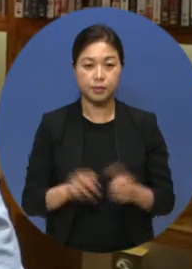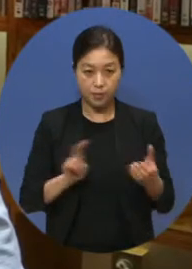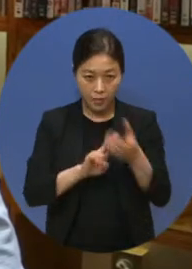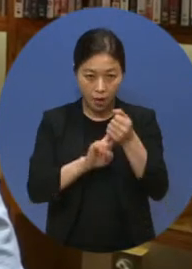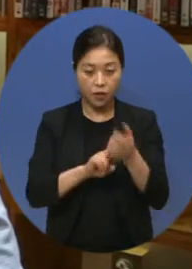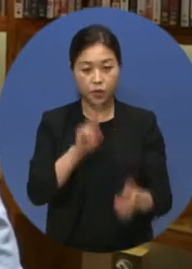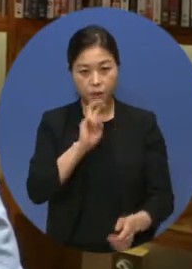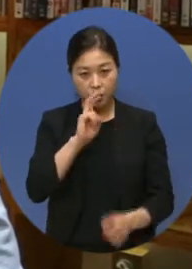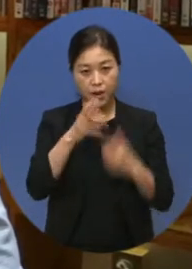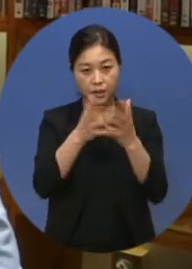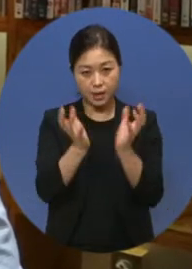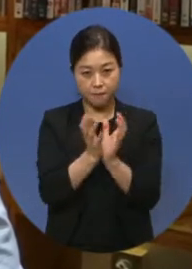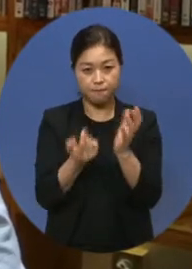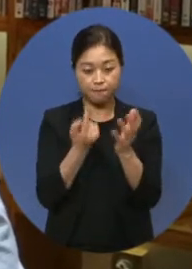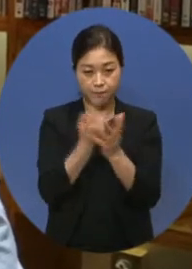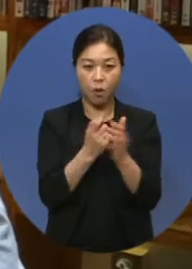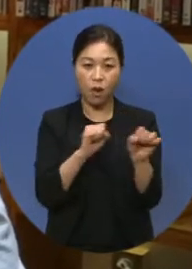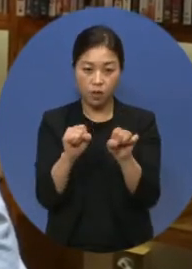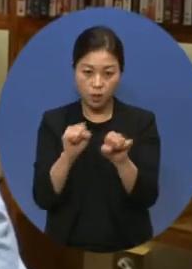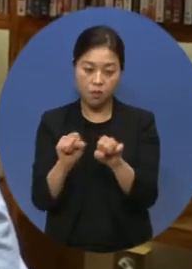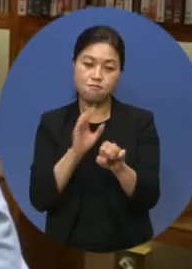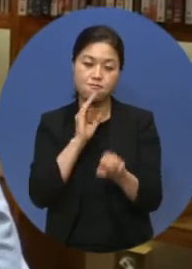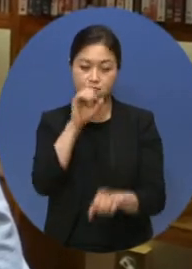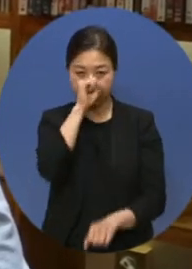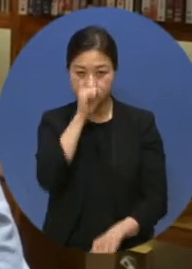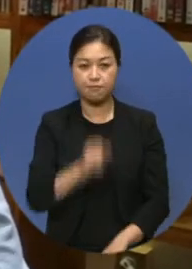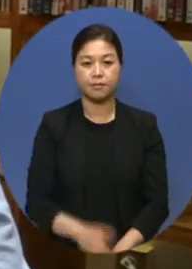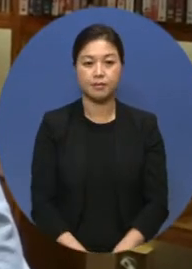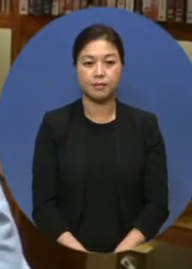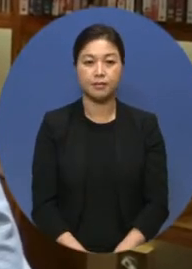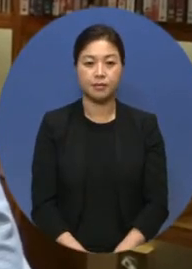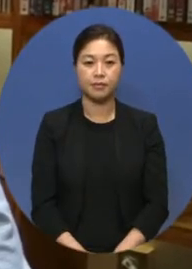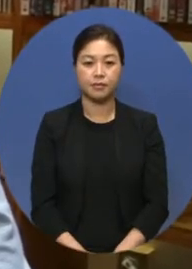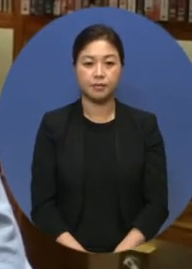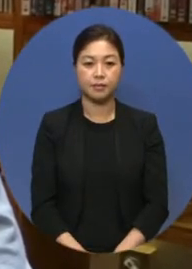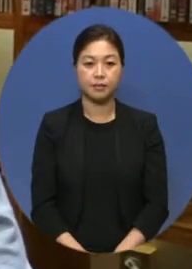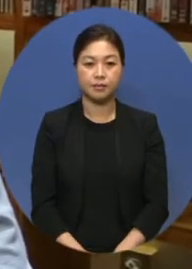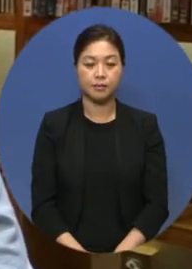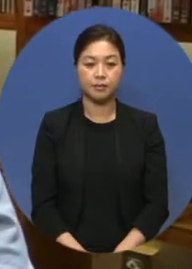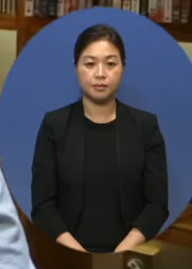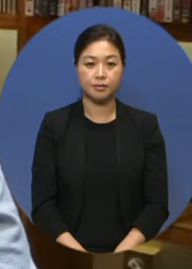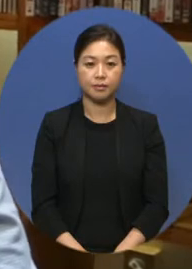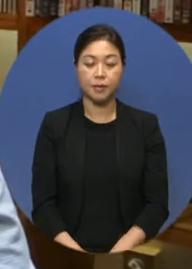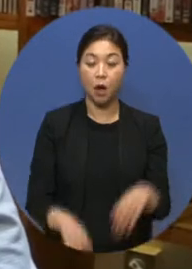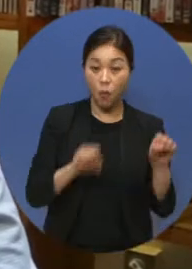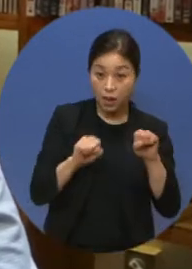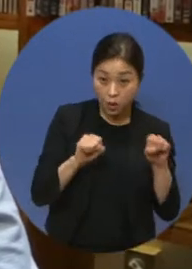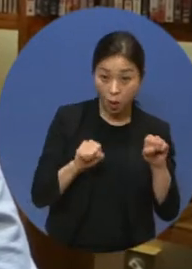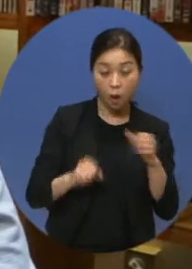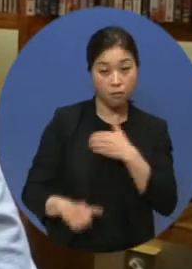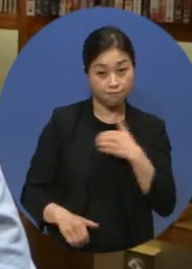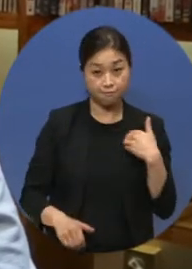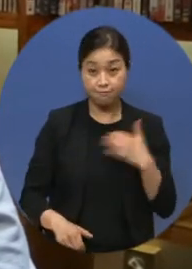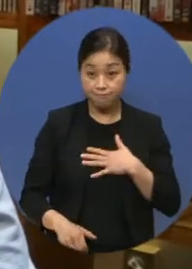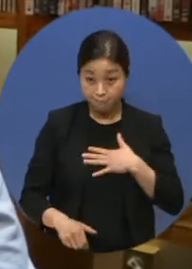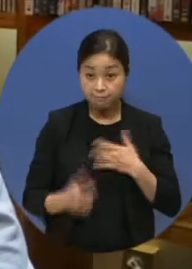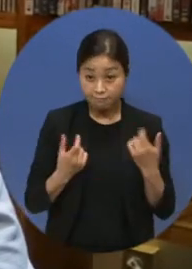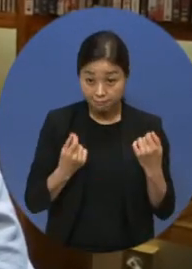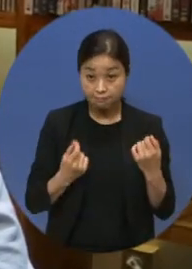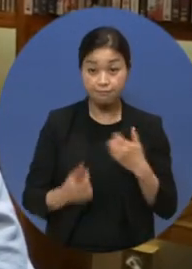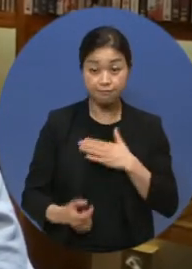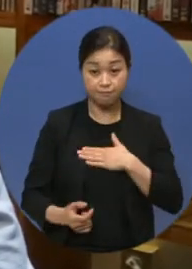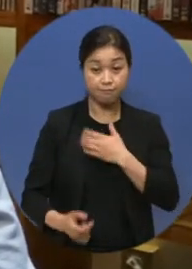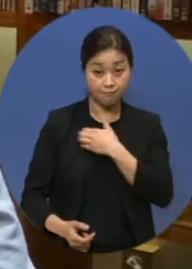미라클 보이스 하면서 좀 좋은 것 같습니다. 뭐 활동은 되게 만족하세요? 네, 너무